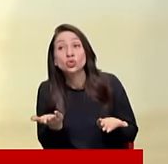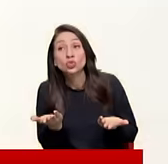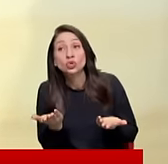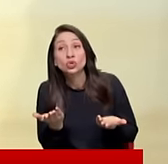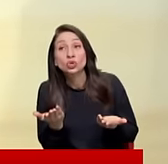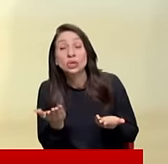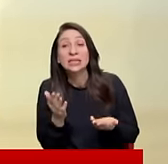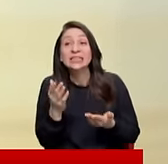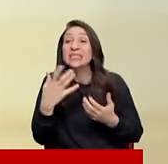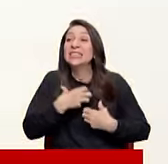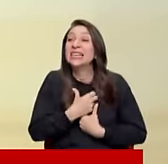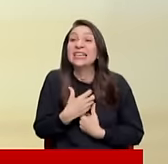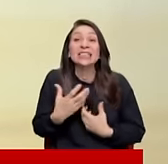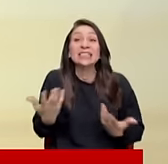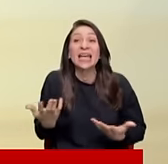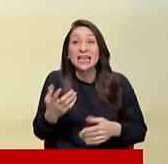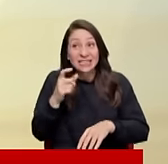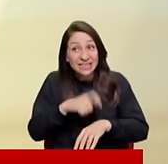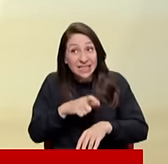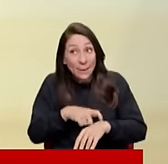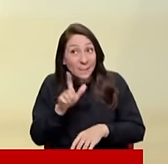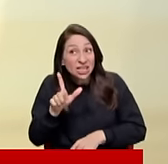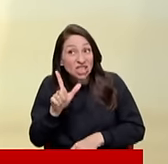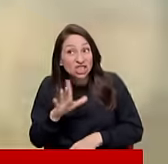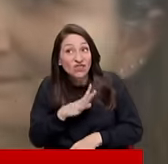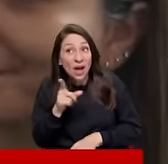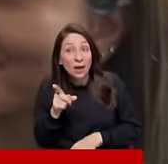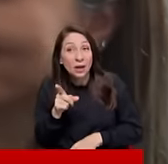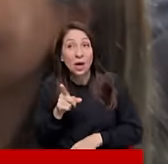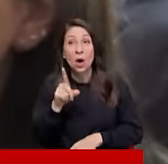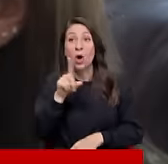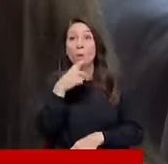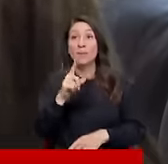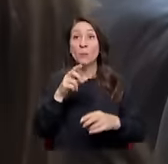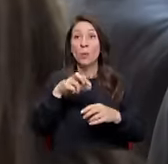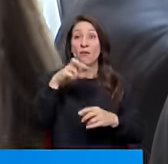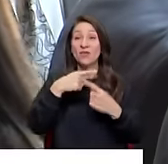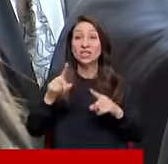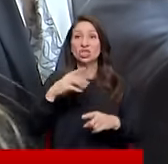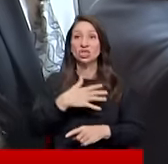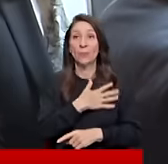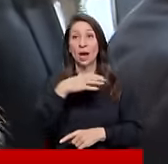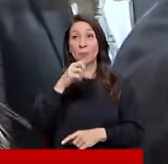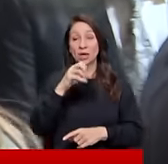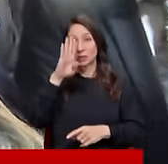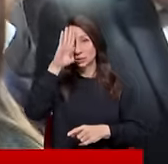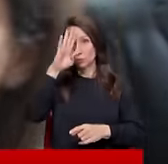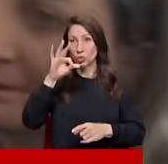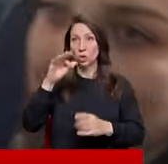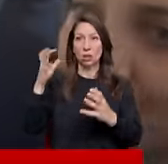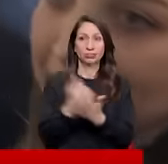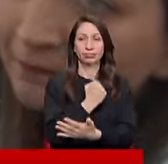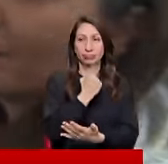vermiyorsunuz? Derdiniz ne? Zamana mı ihtiyacınız var? 11 puan farkla CHP AK Parti'den aldı İstanbul